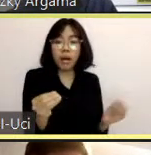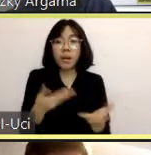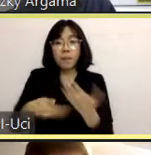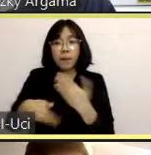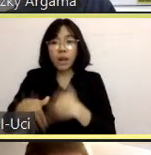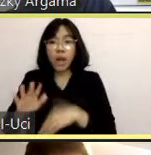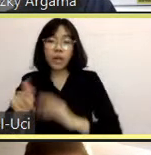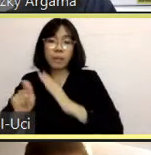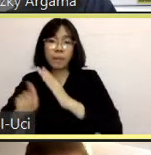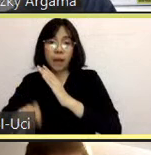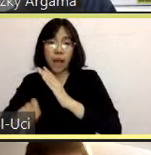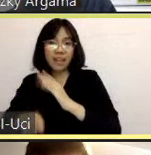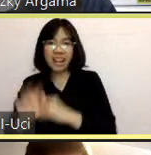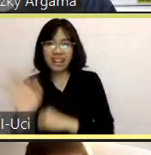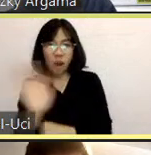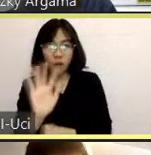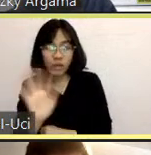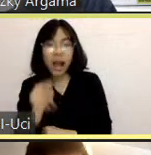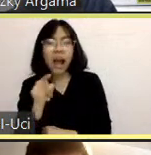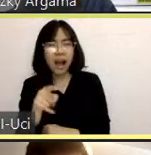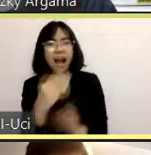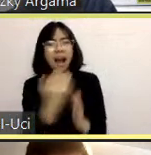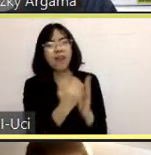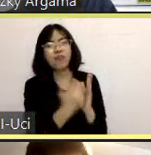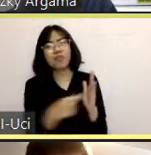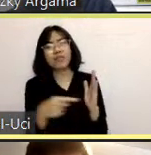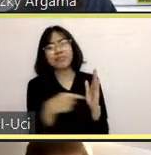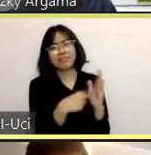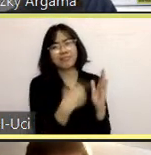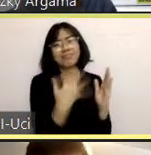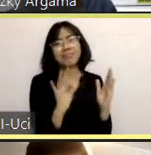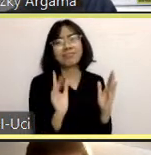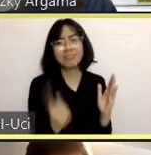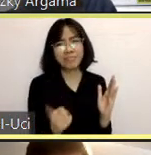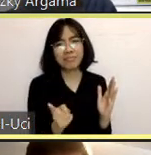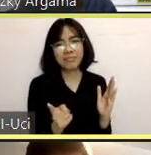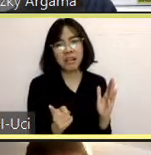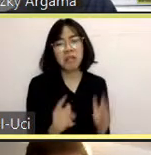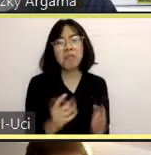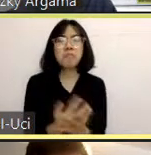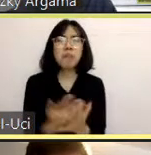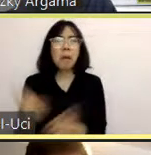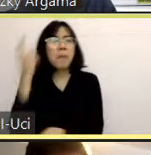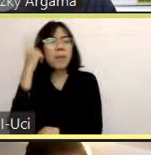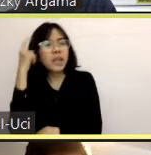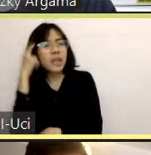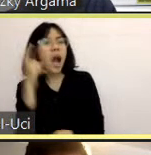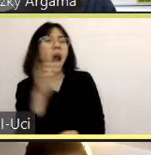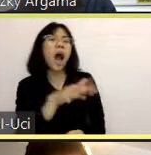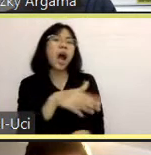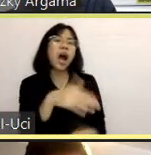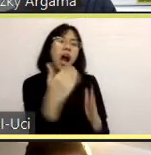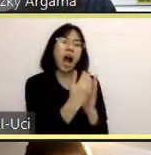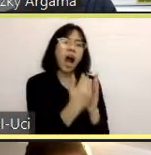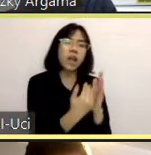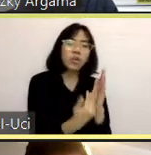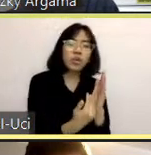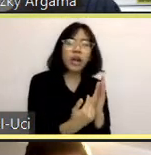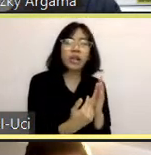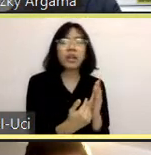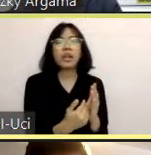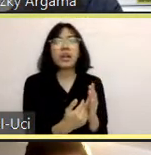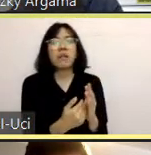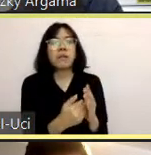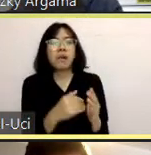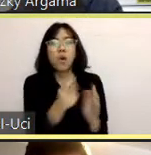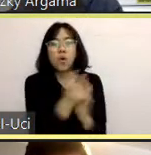sudah ada. Jadi banyak orang salah kira bahwa Perpu Ormas ini adalah Perpu HTI, bukan. Perpu